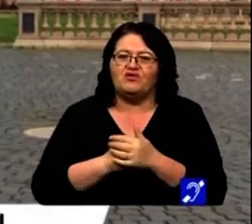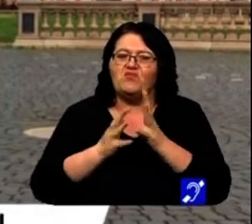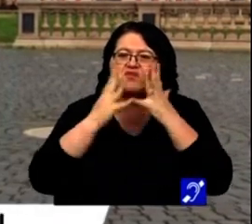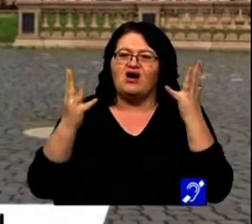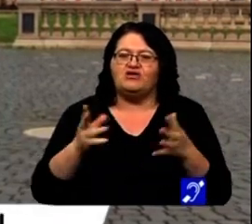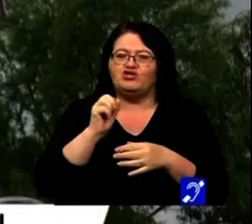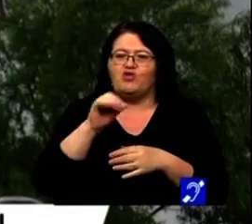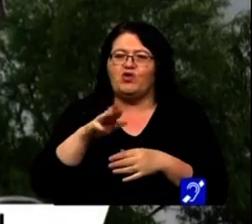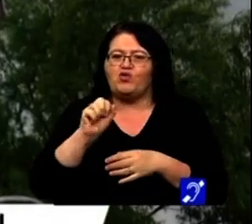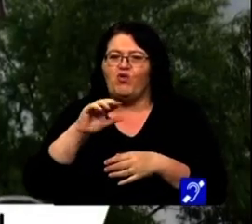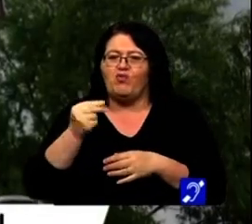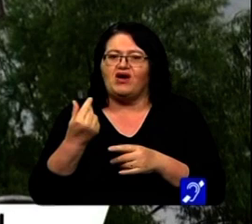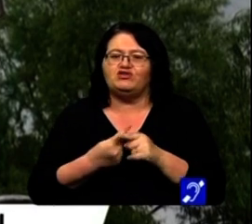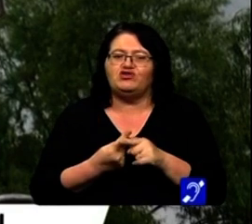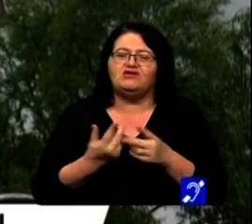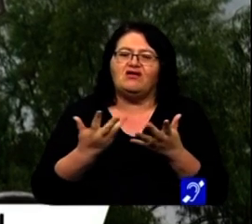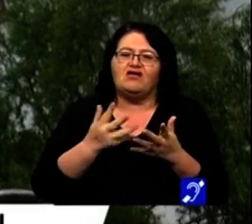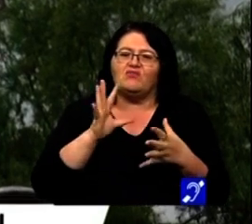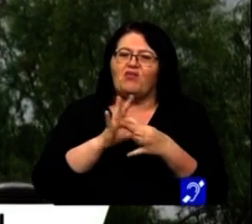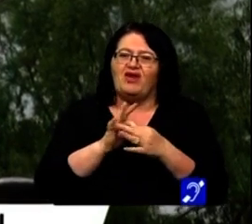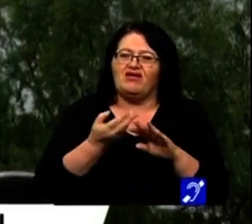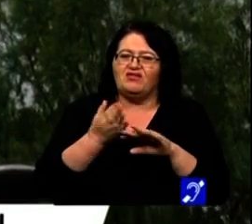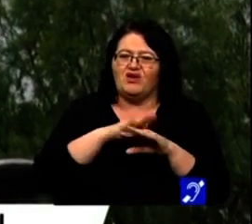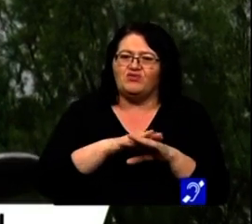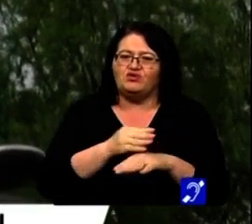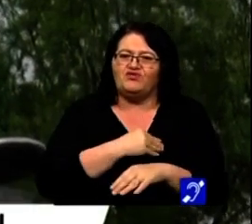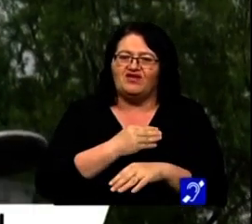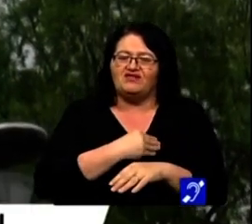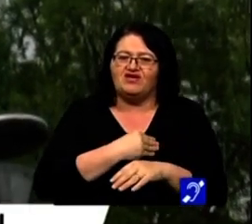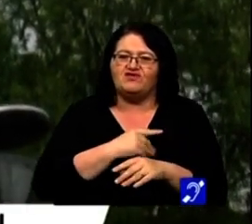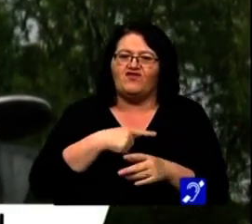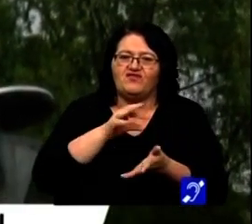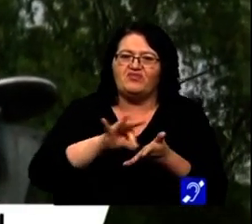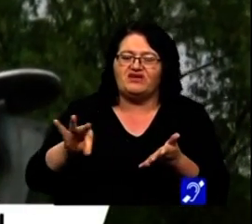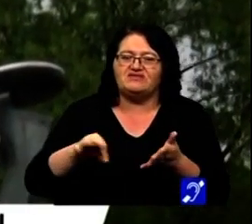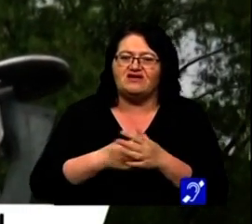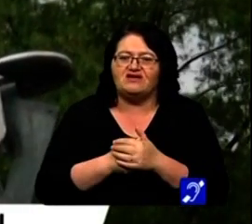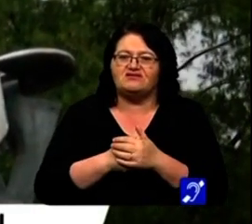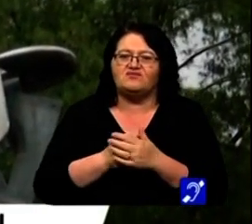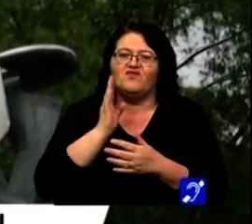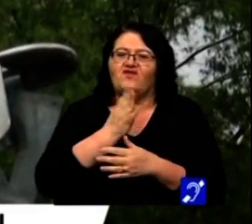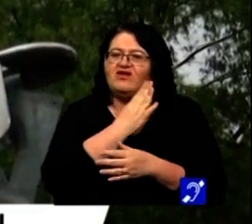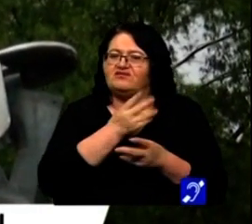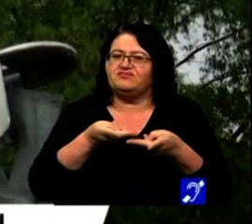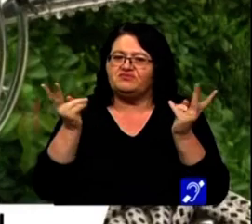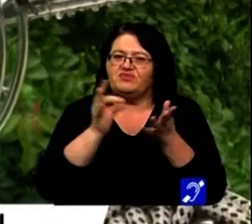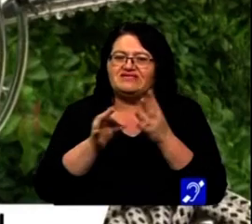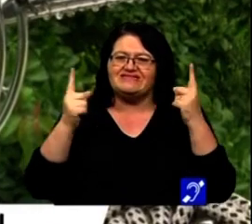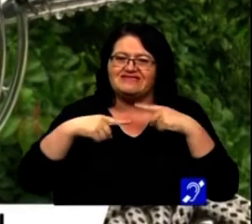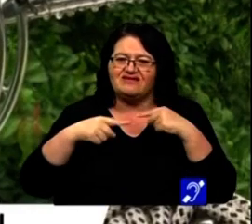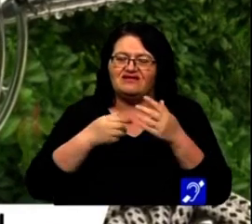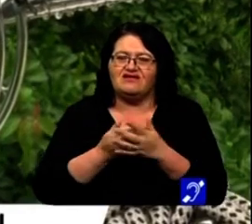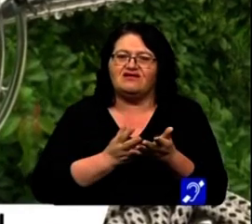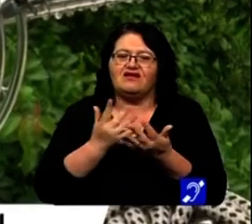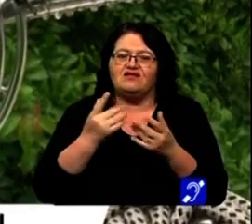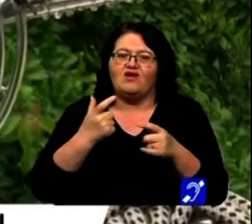care se cheamă Circum Europa și de care m-am legat foarte mult sufletește. Vom fi prezenți pe rețelele de socializare zilnic, de câte